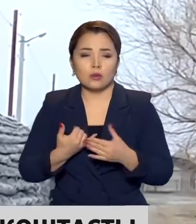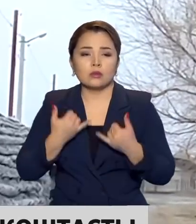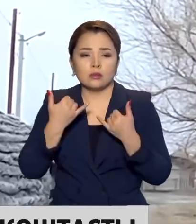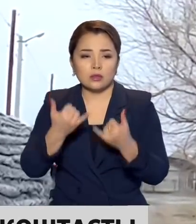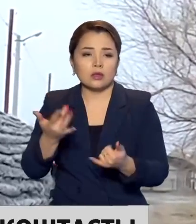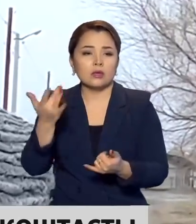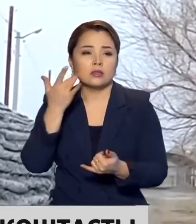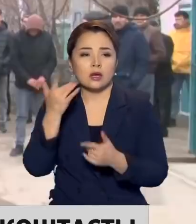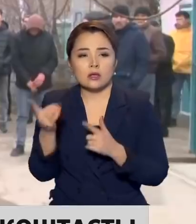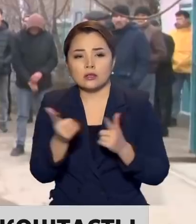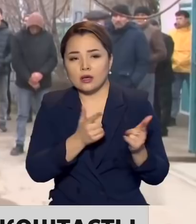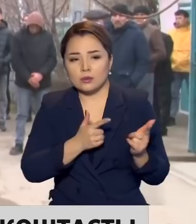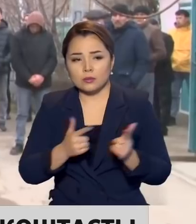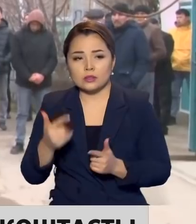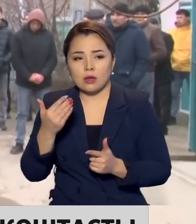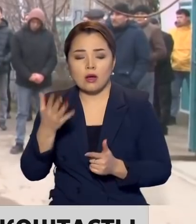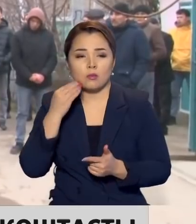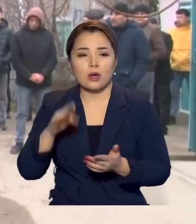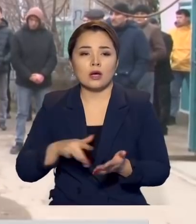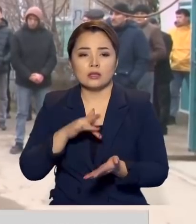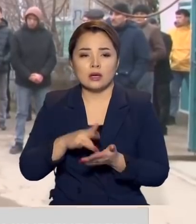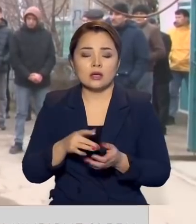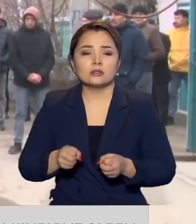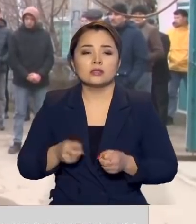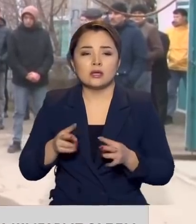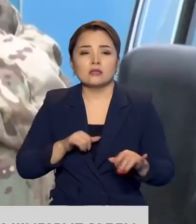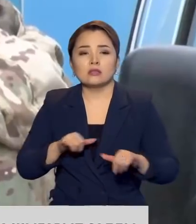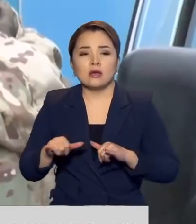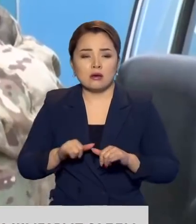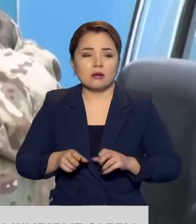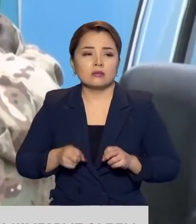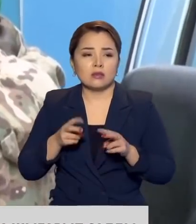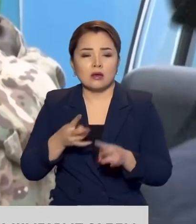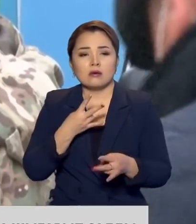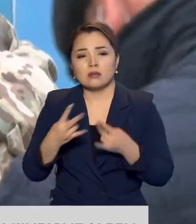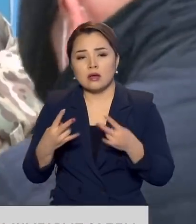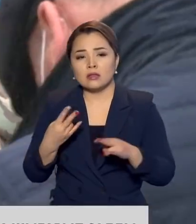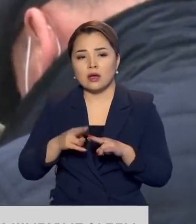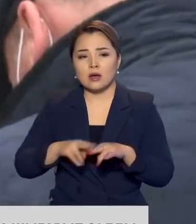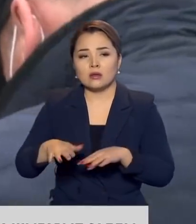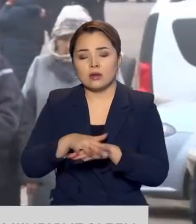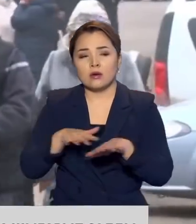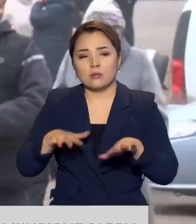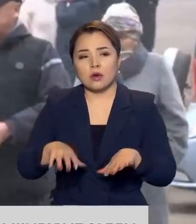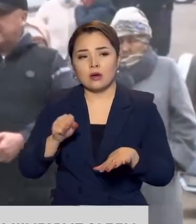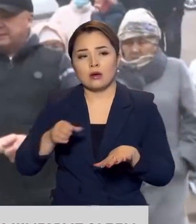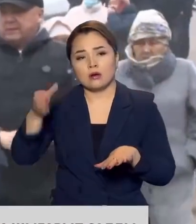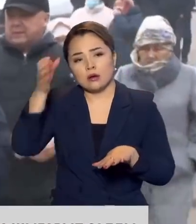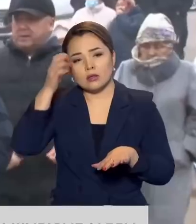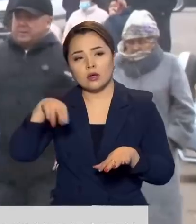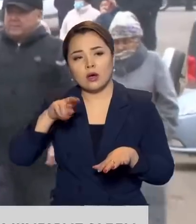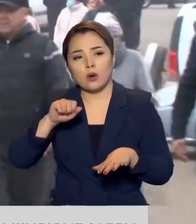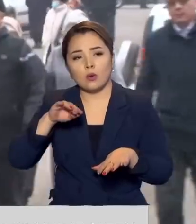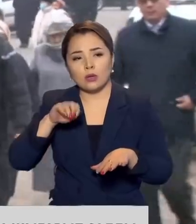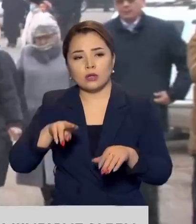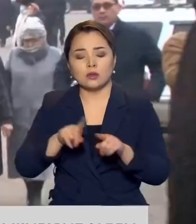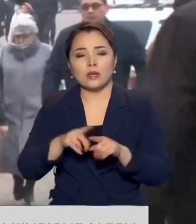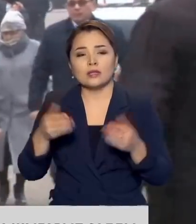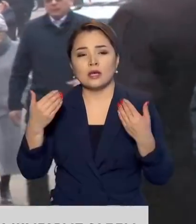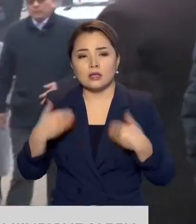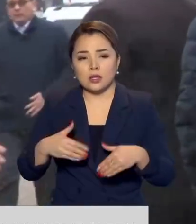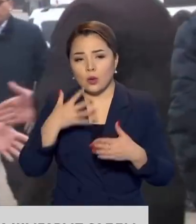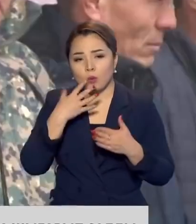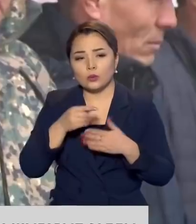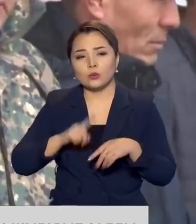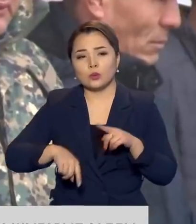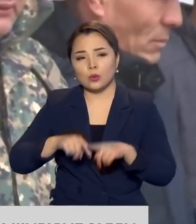біз әрқашанда дайынбыз. Алматы қаласындағы террористік шабуыл кезінде қаза тапқан шекара қызмет академиясының курсанты Дәулет Жұпарбековтің денесі